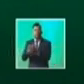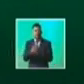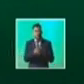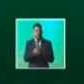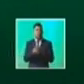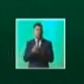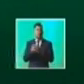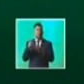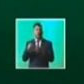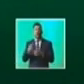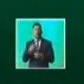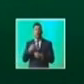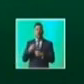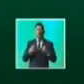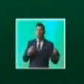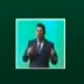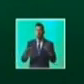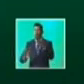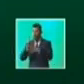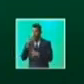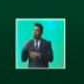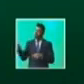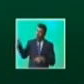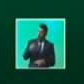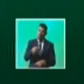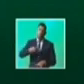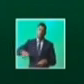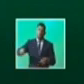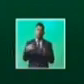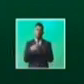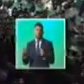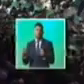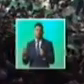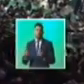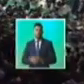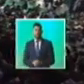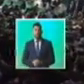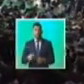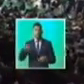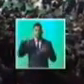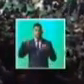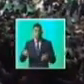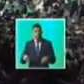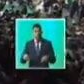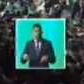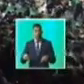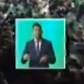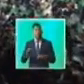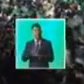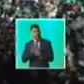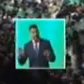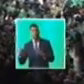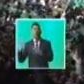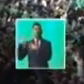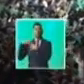ότι μετά τις εκλογές θα έχουμε από δίπλα το ΠΑΣΟΚ, το οποίο προσπαθούν να απομειώσουν τις δυνάμεις του. Αισθάνεστε όμως ότι με